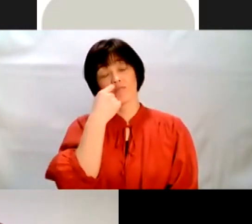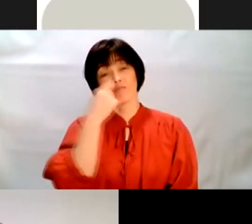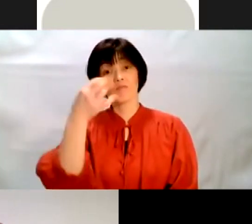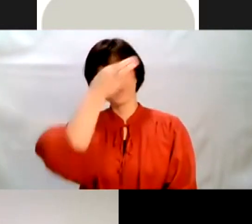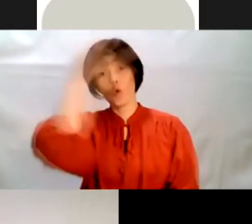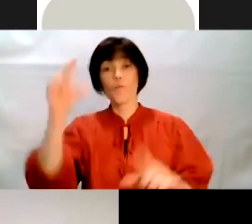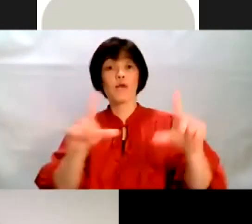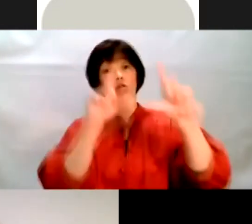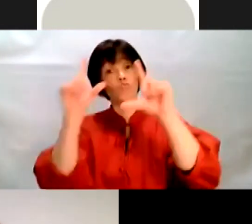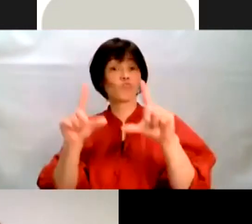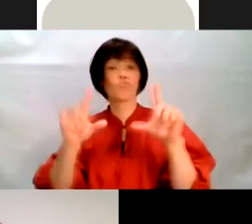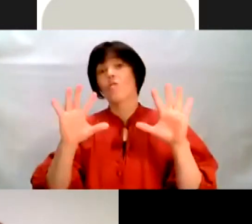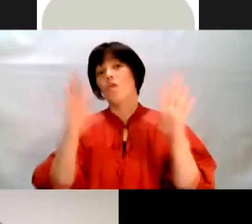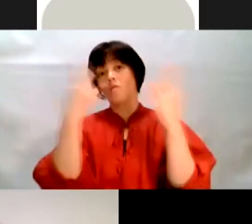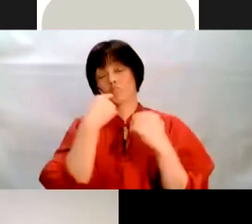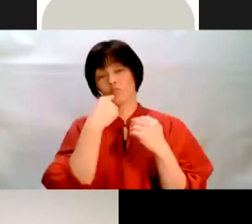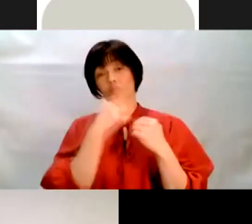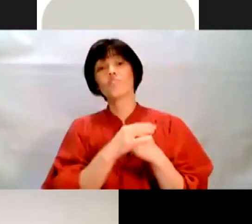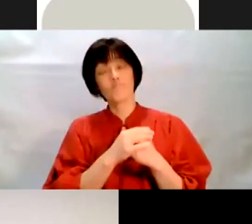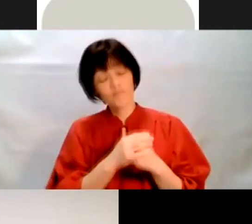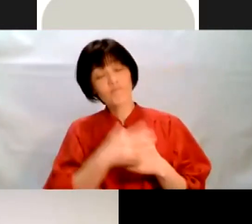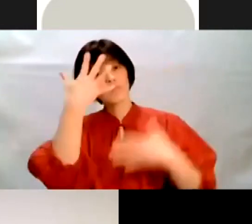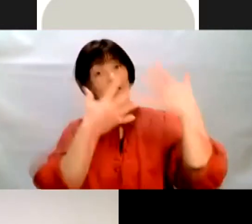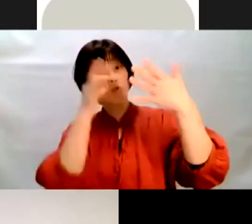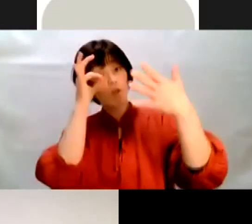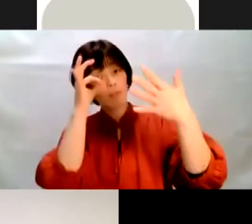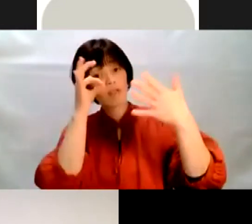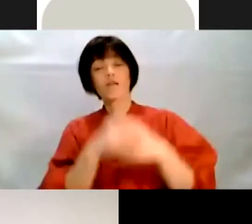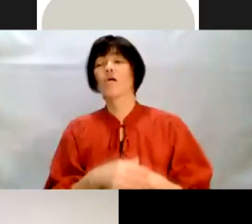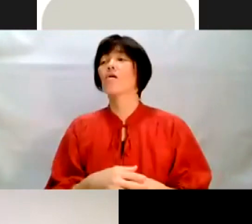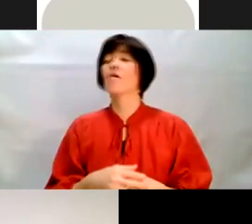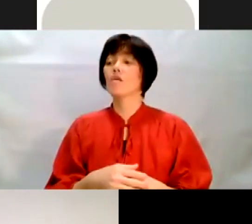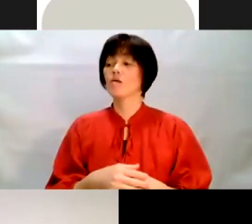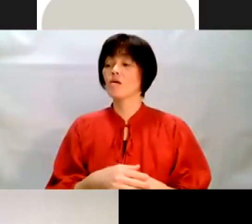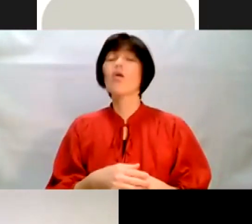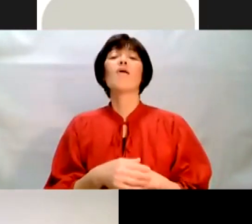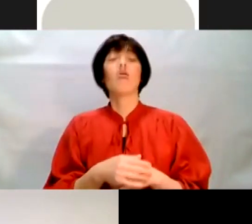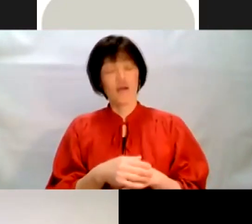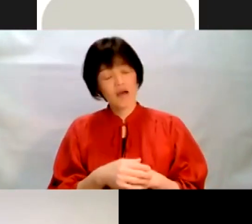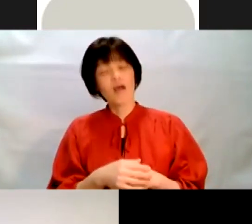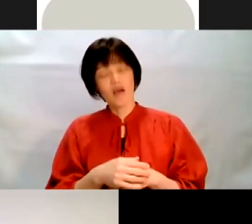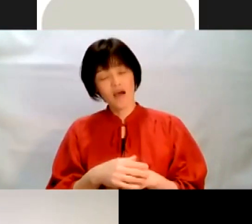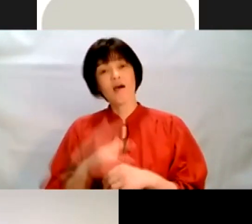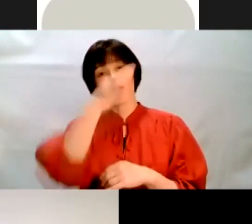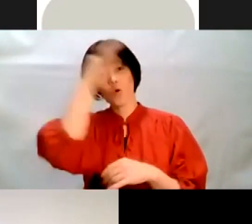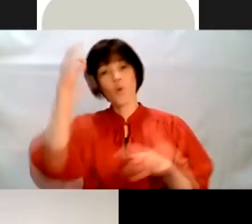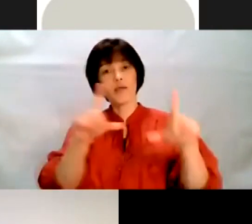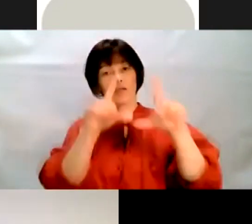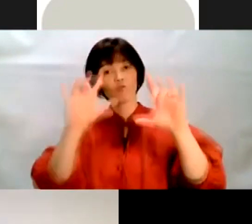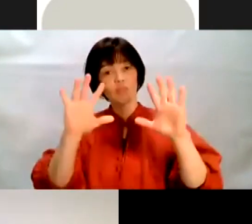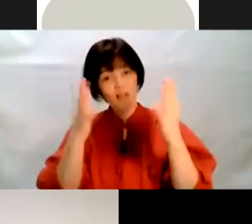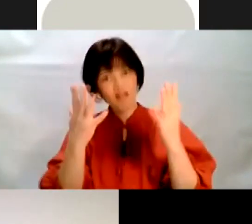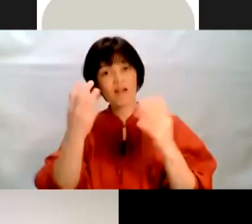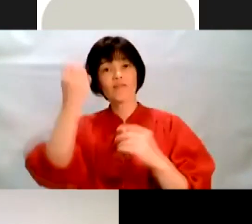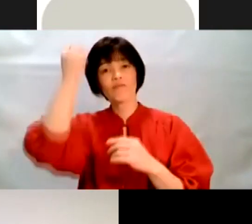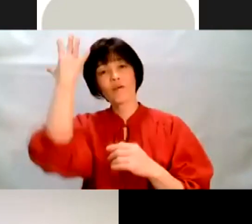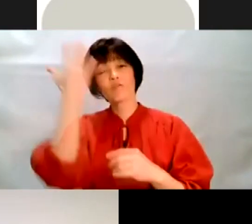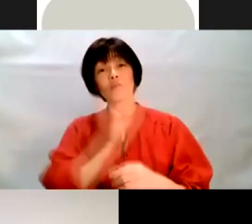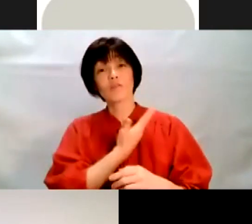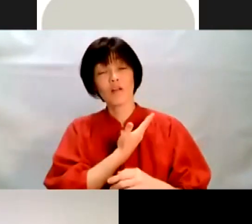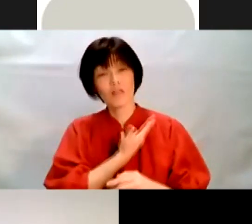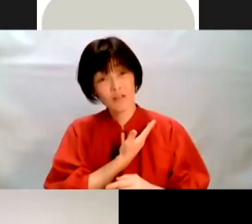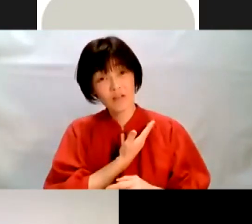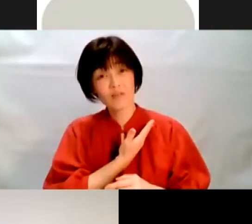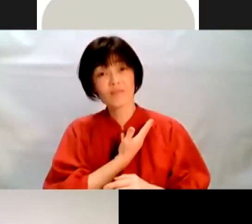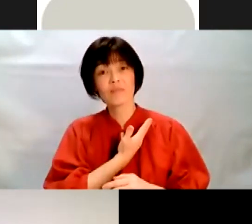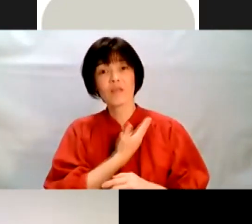からな。ニュースでは見てたけど。 神戸におらんかったらそんなもんかもな。け